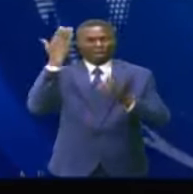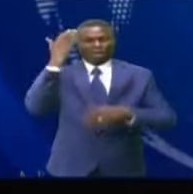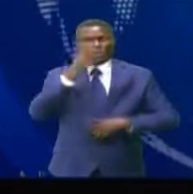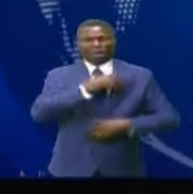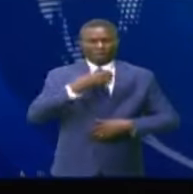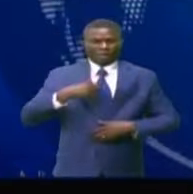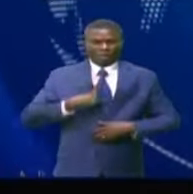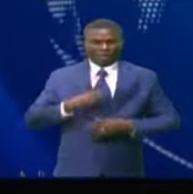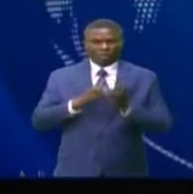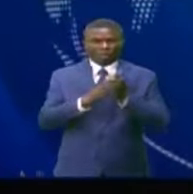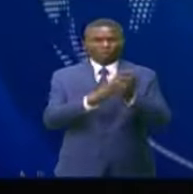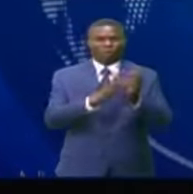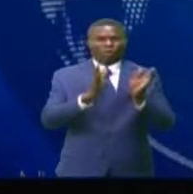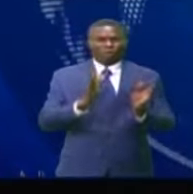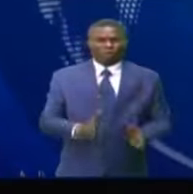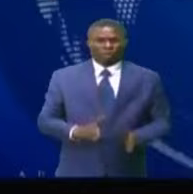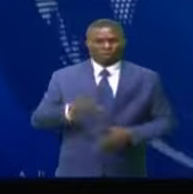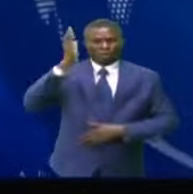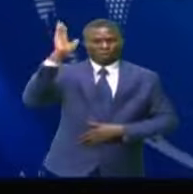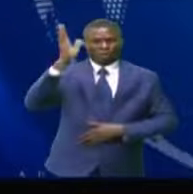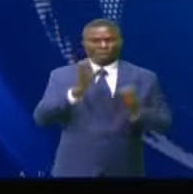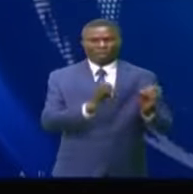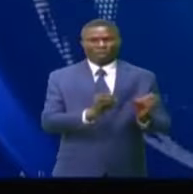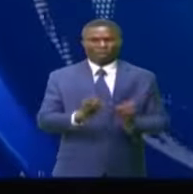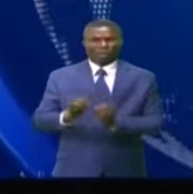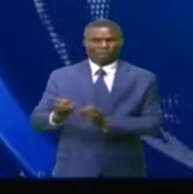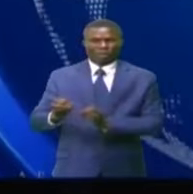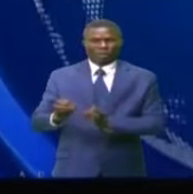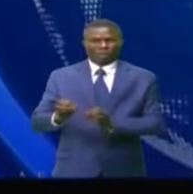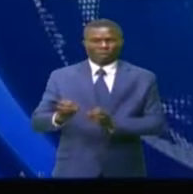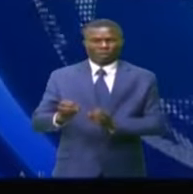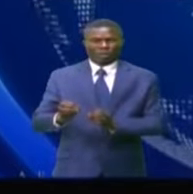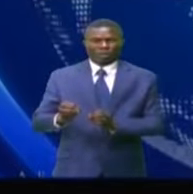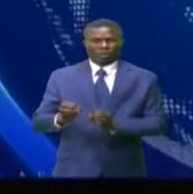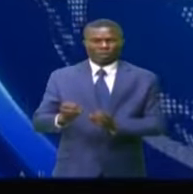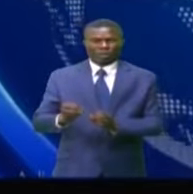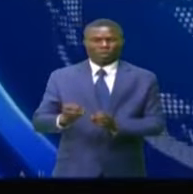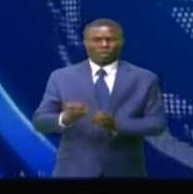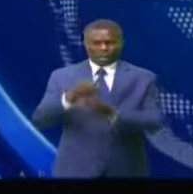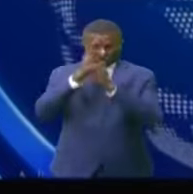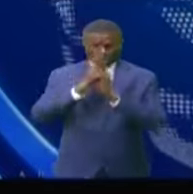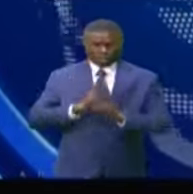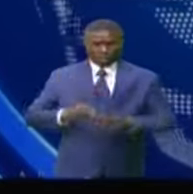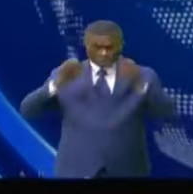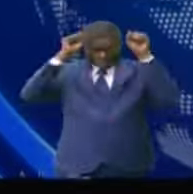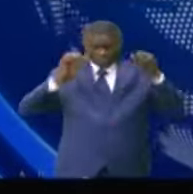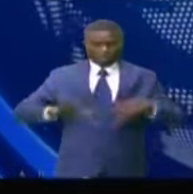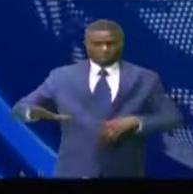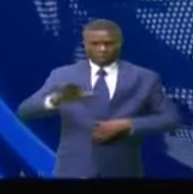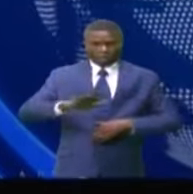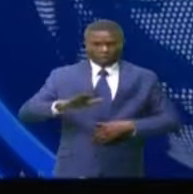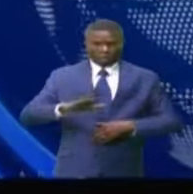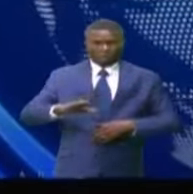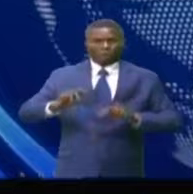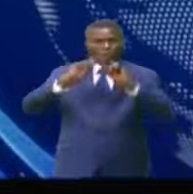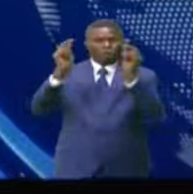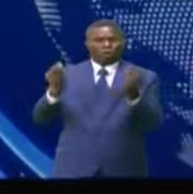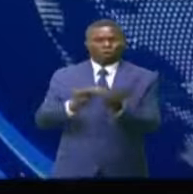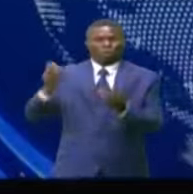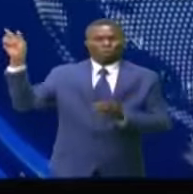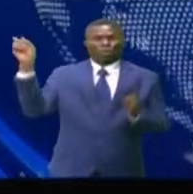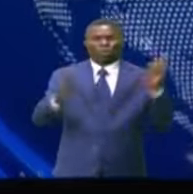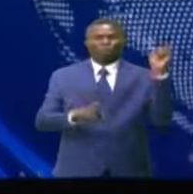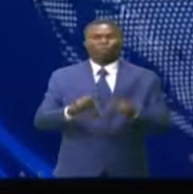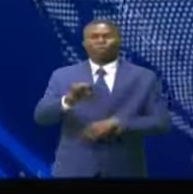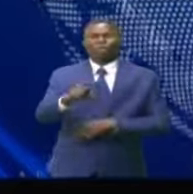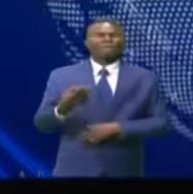dans le leadership, conférence organisée sous le haut patronage du chef de l'État. Parmi les délégations venues